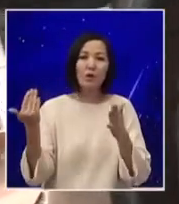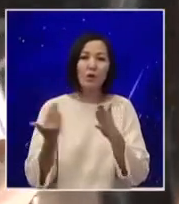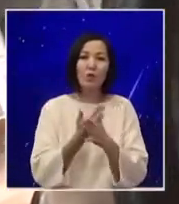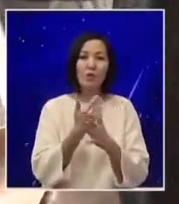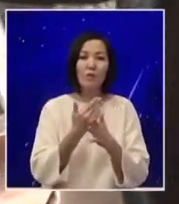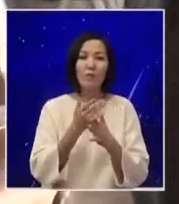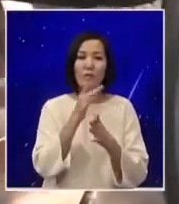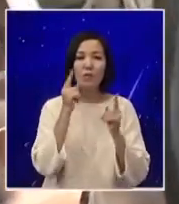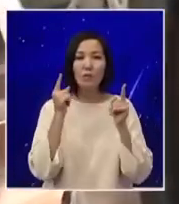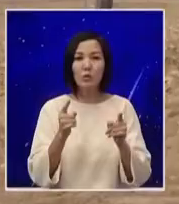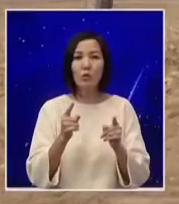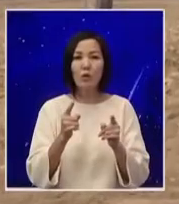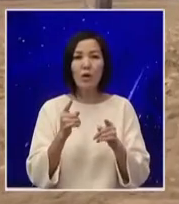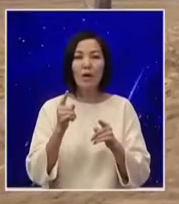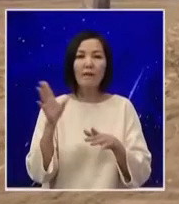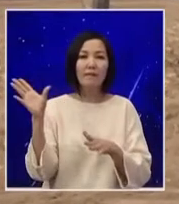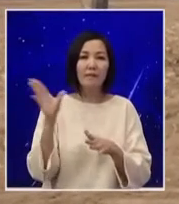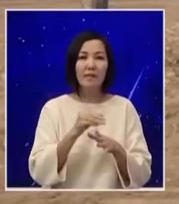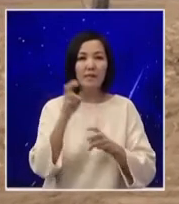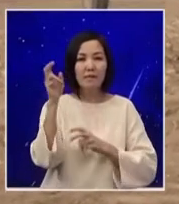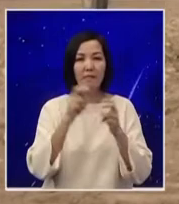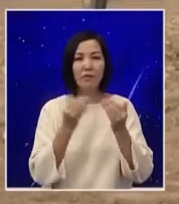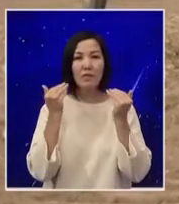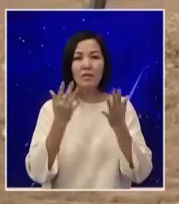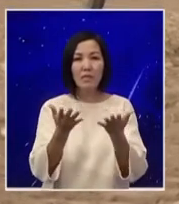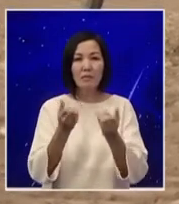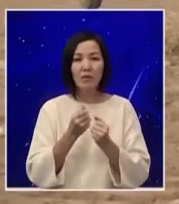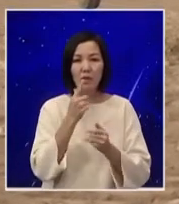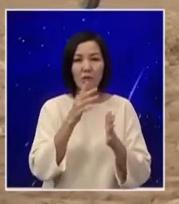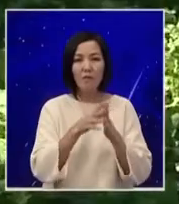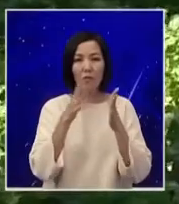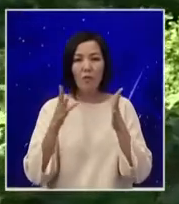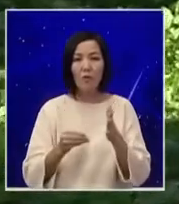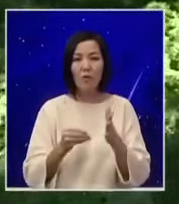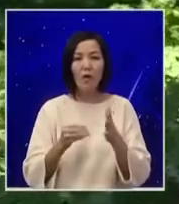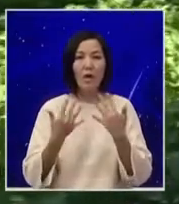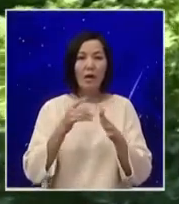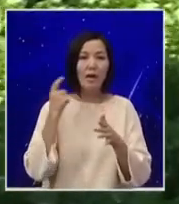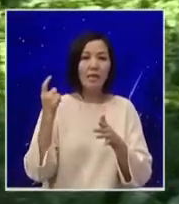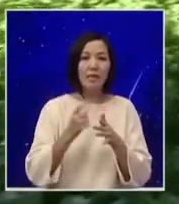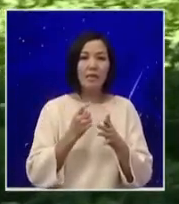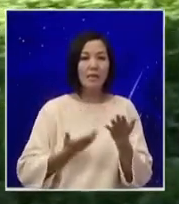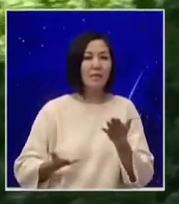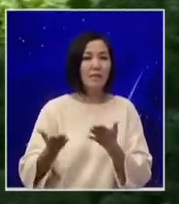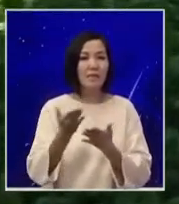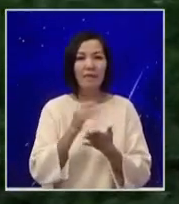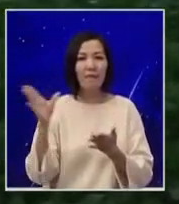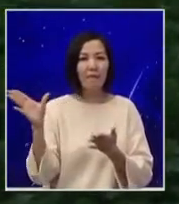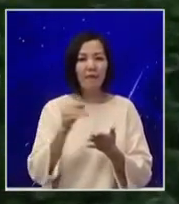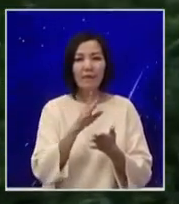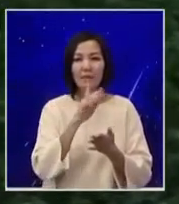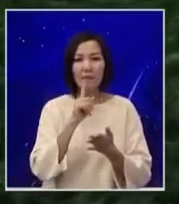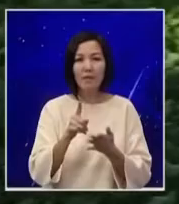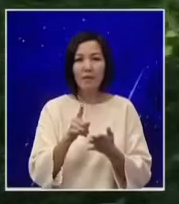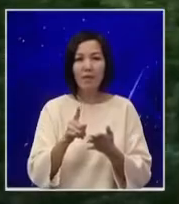к новому сезону практически на всех заводах сейчас принимают свеклу фермеры еще не собрали весь урожай с